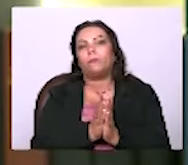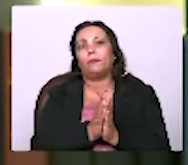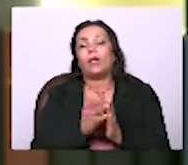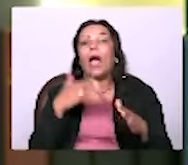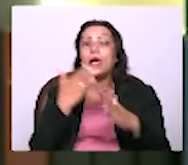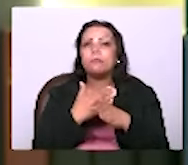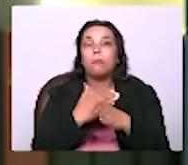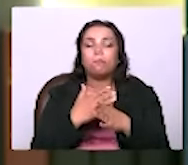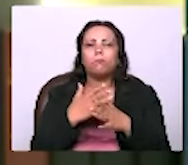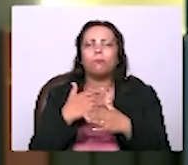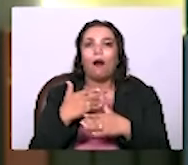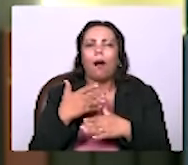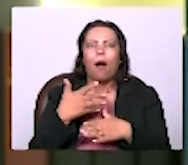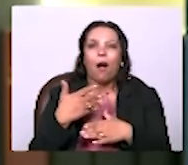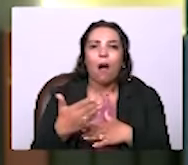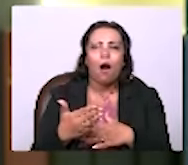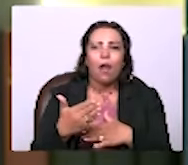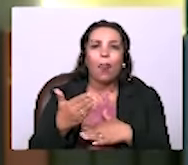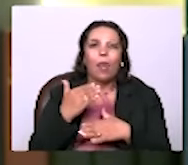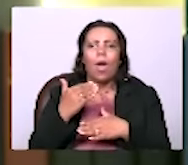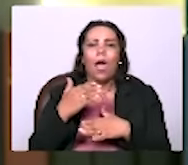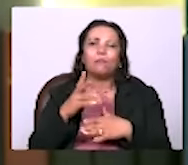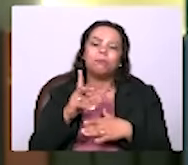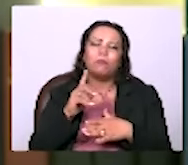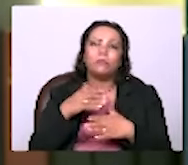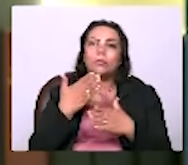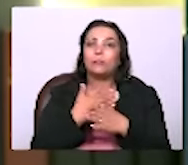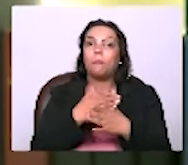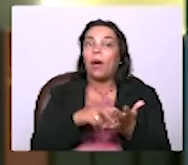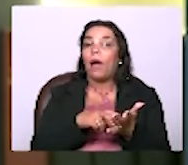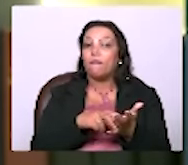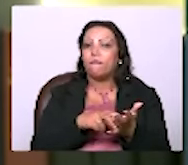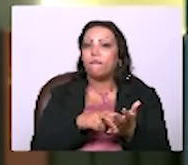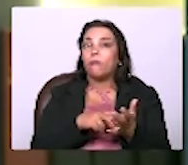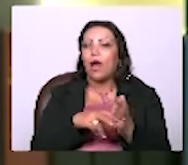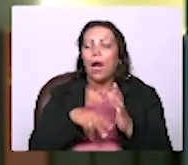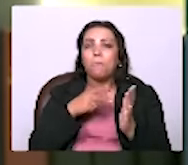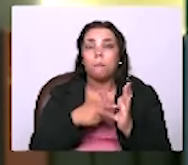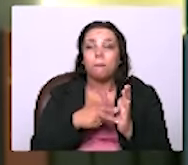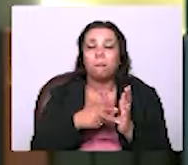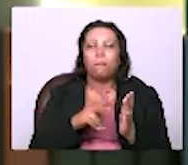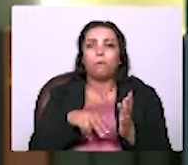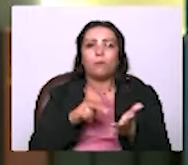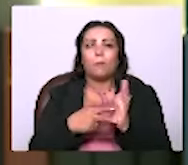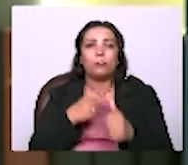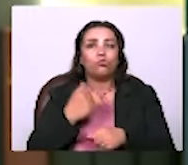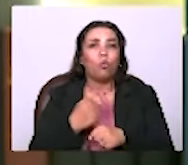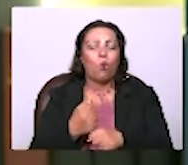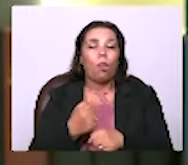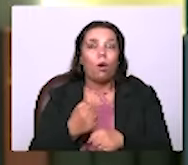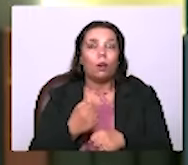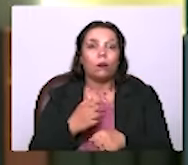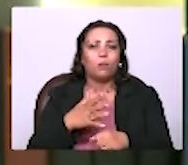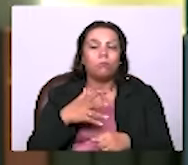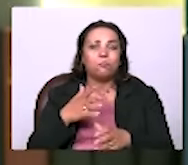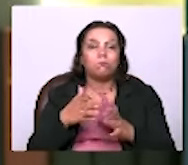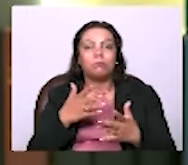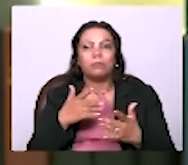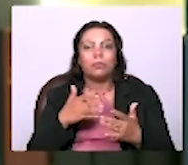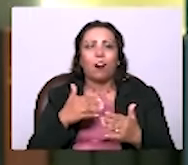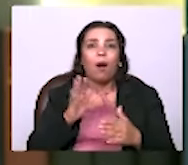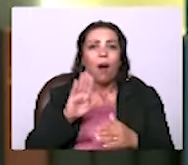اسباب التردد ده كتير يعني ممكن تلاقي واحد لانه بيخاف بيخاف ياخد قرار بيخاف ان هو يقدم على عمل او يقدم على شيء فتلاقيه دايما